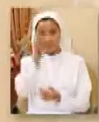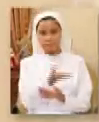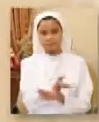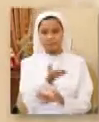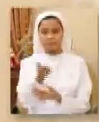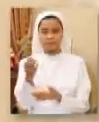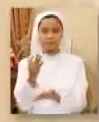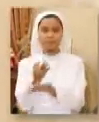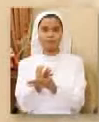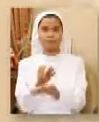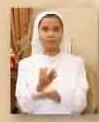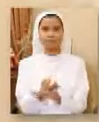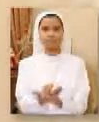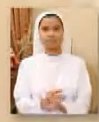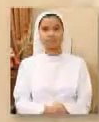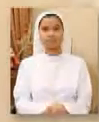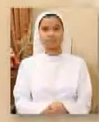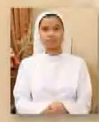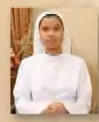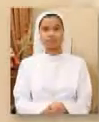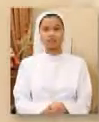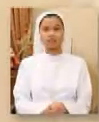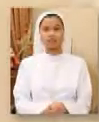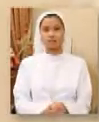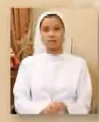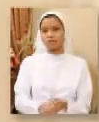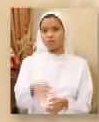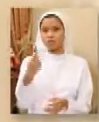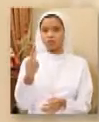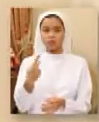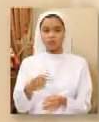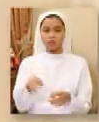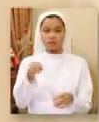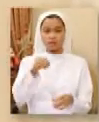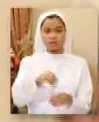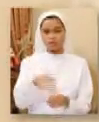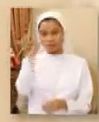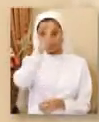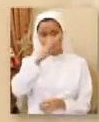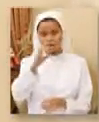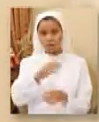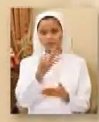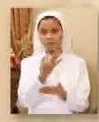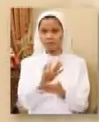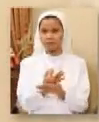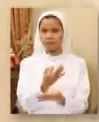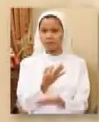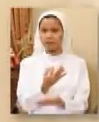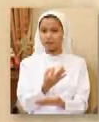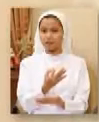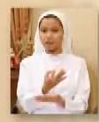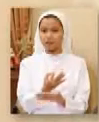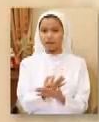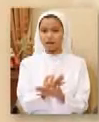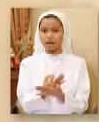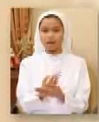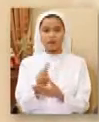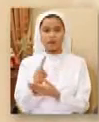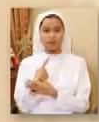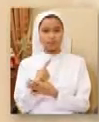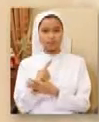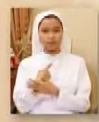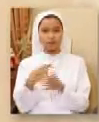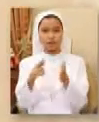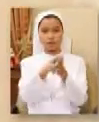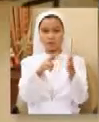mga fundraising, meron din kami rules and regulation. Yes, oo. Sa former diocese ko sa Bulacan, hindi ko